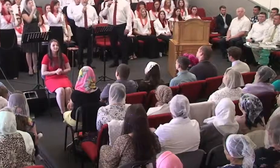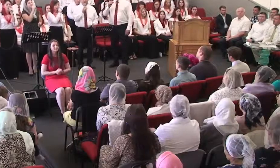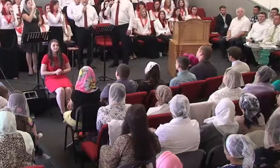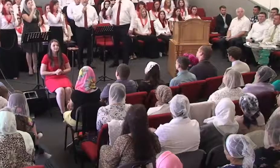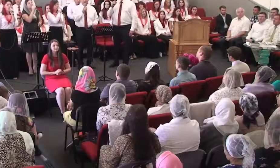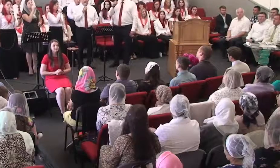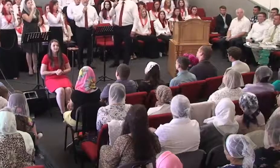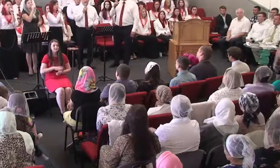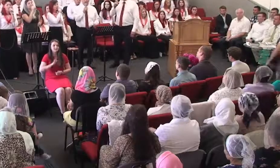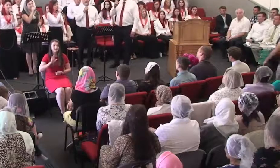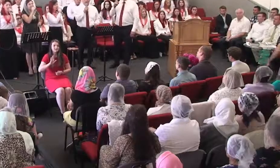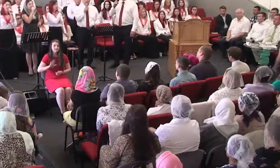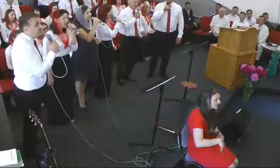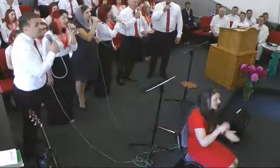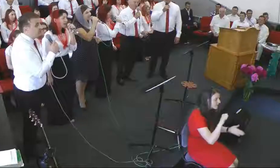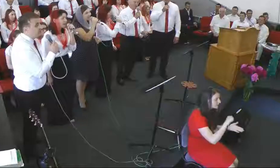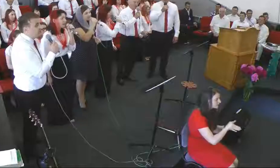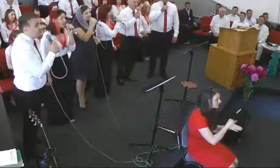Наша